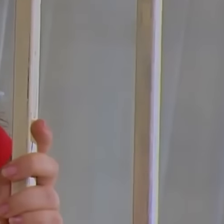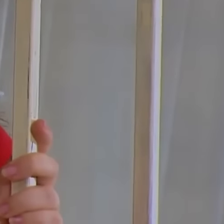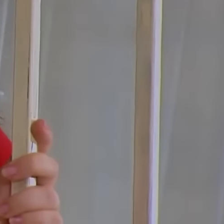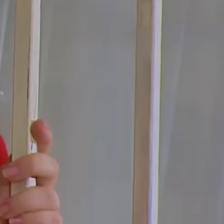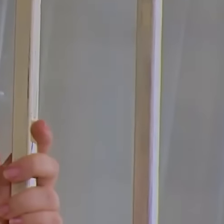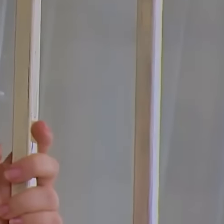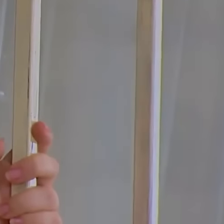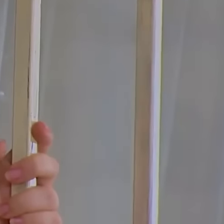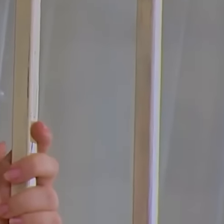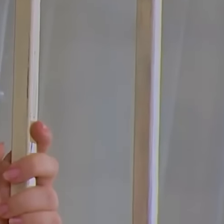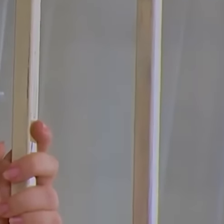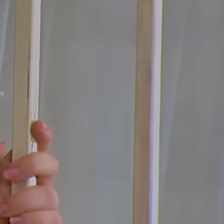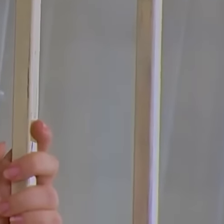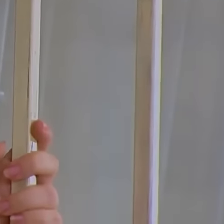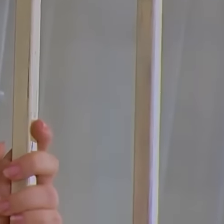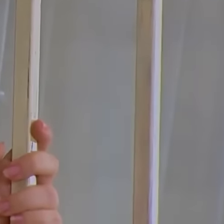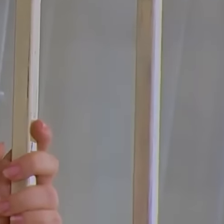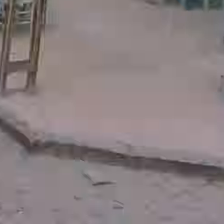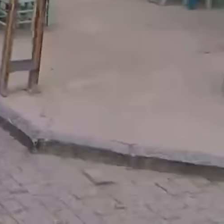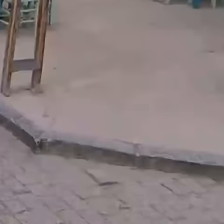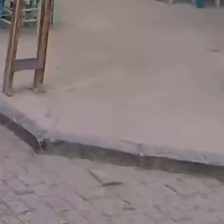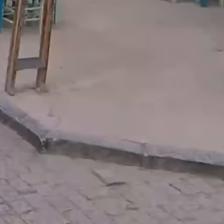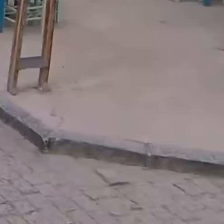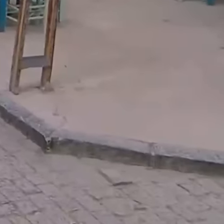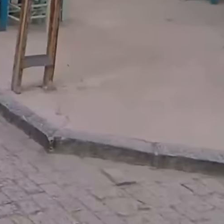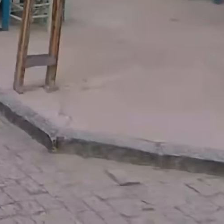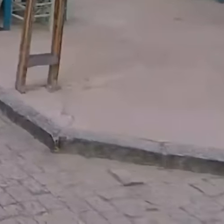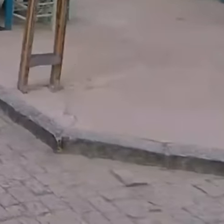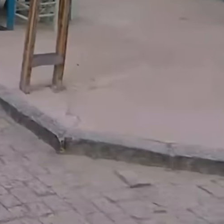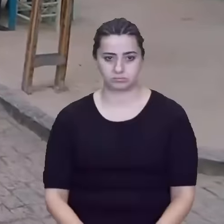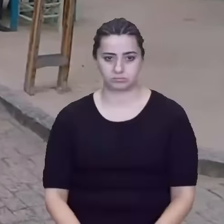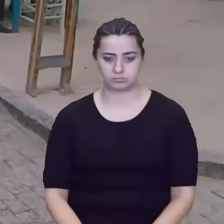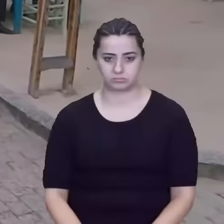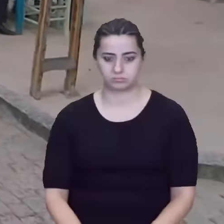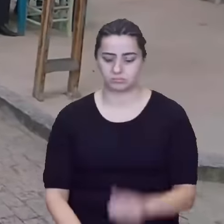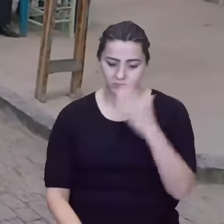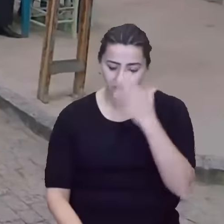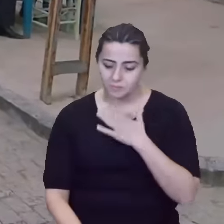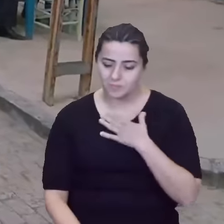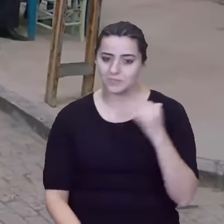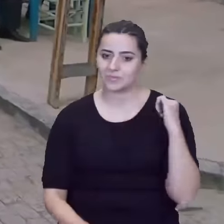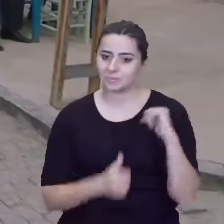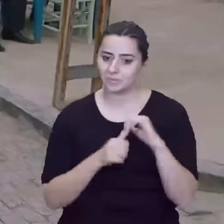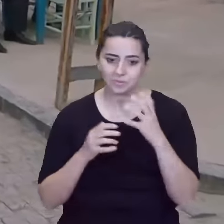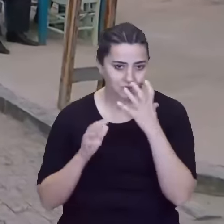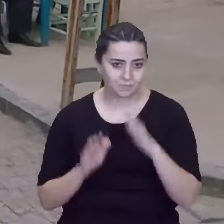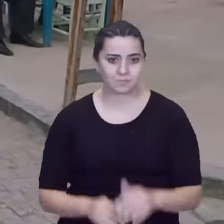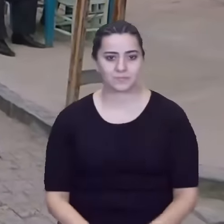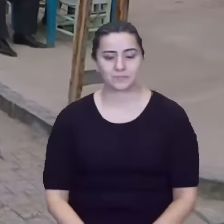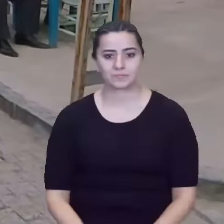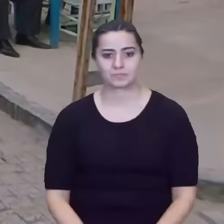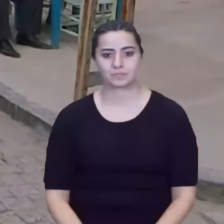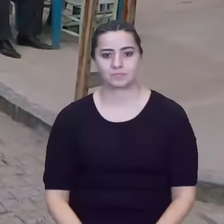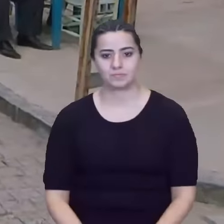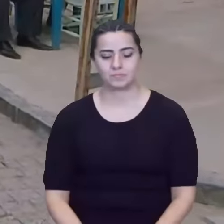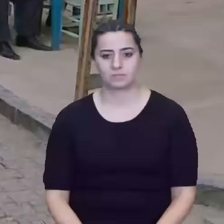hüzünle dikiliyor. Susmuş gitmiş Bahtiyar'la Bekir onun masasındalar. Sağ ol, teşekkür ederim. Yine bekleriz. Kardeş,